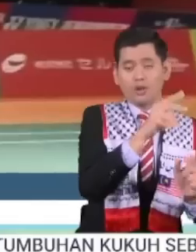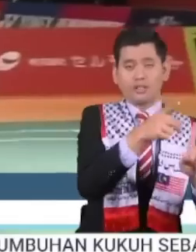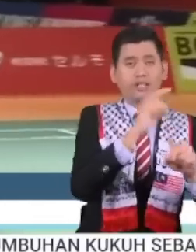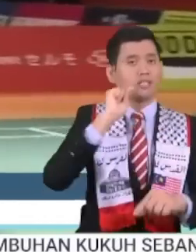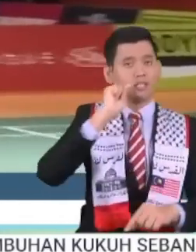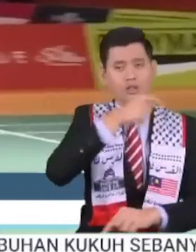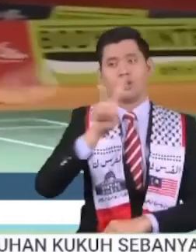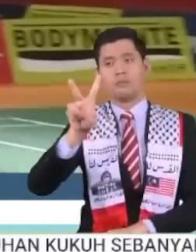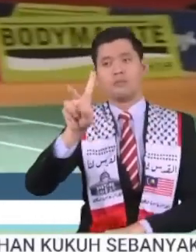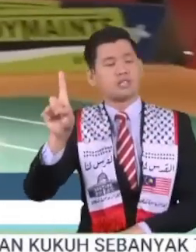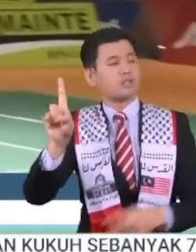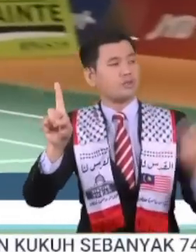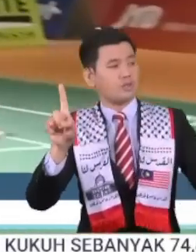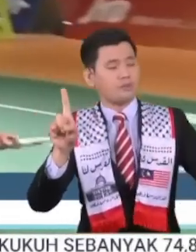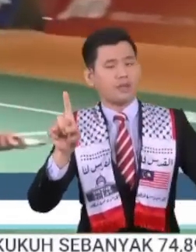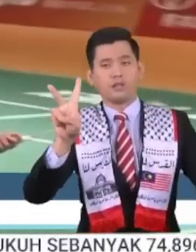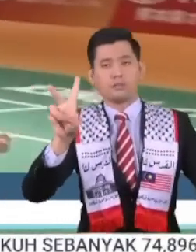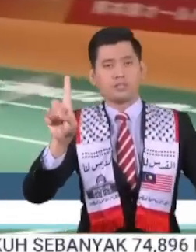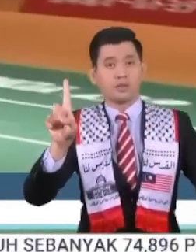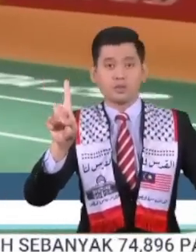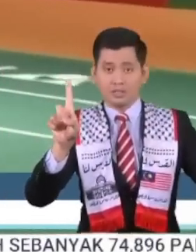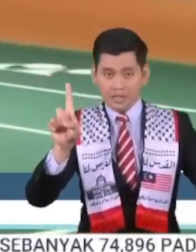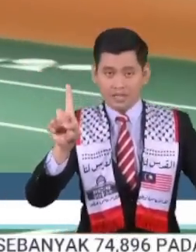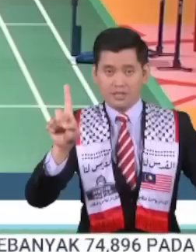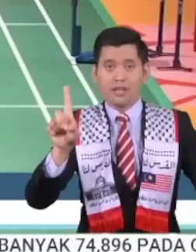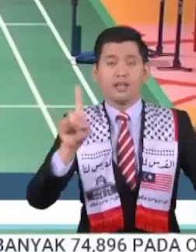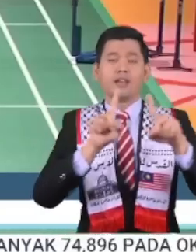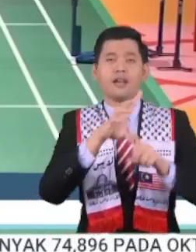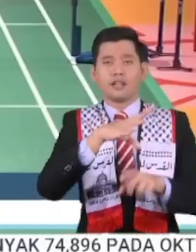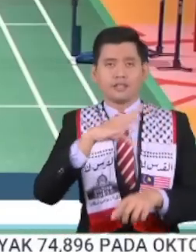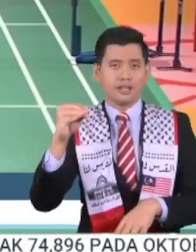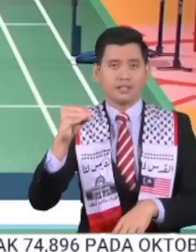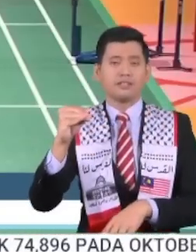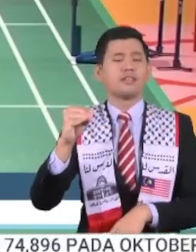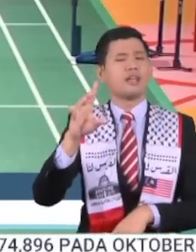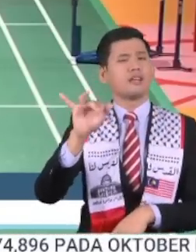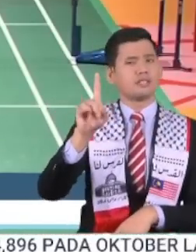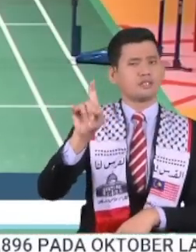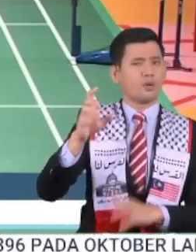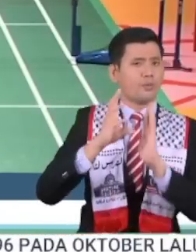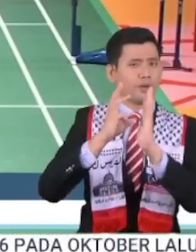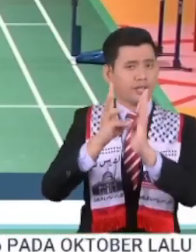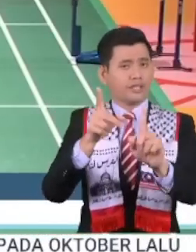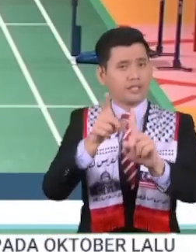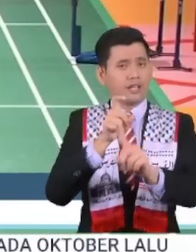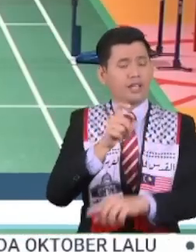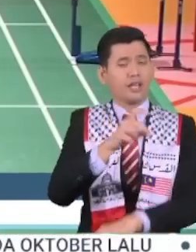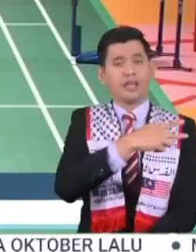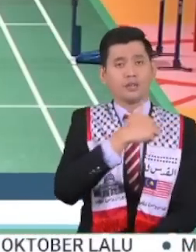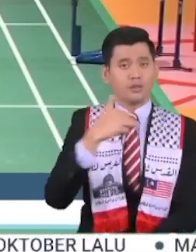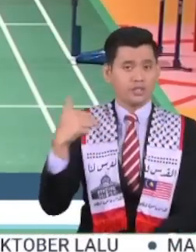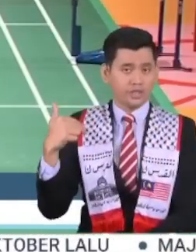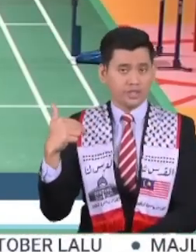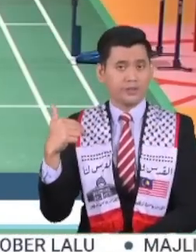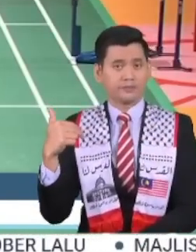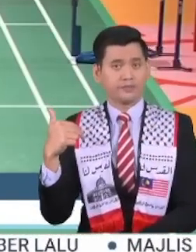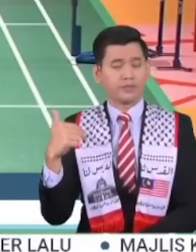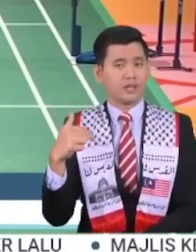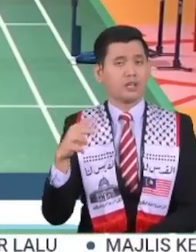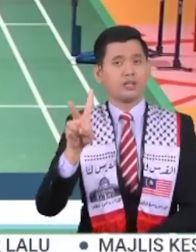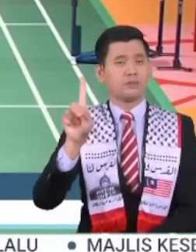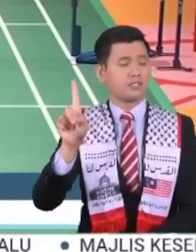Taiwan 21-12, 21-11. Manakala, Axelsen mengetepikan wakil Indonesia Cico Aura Dwi